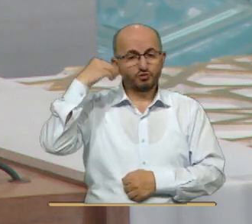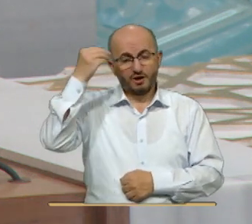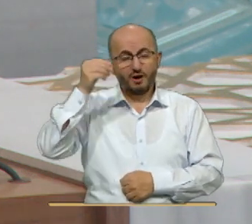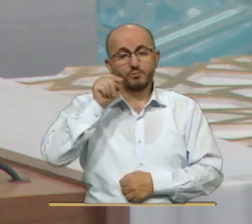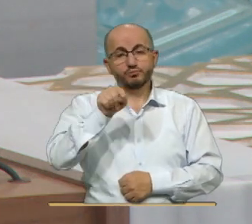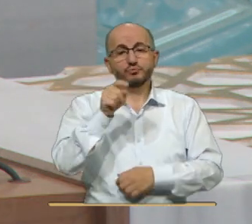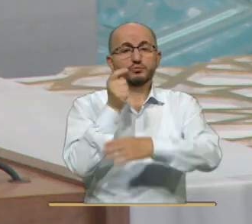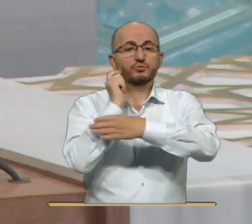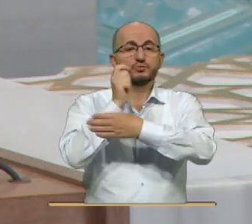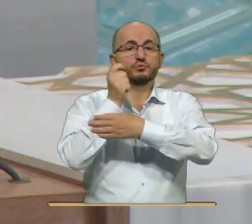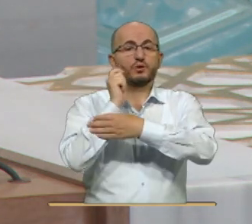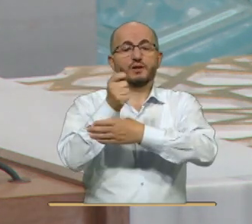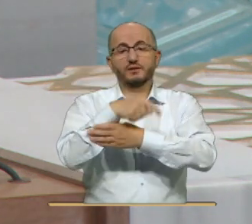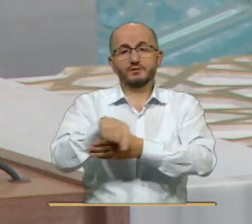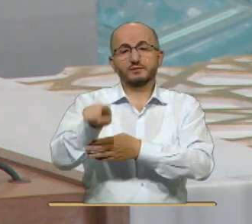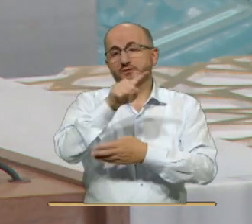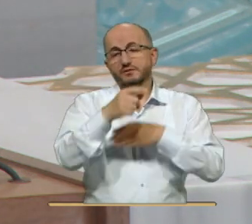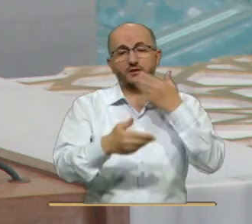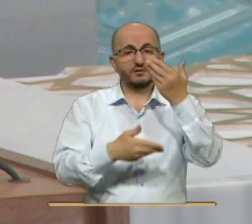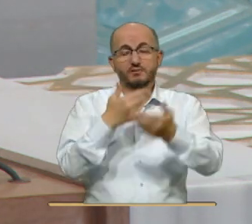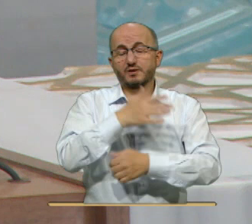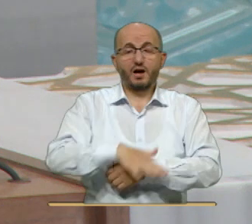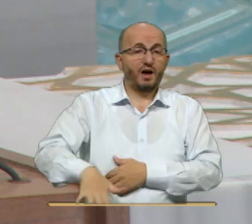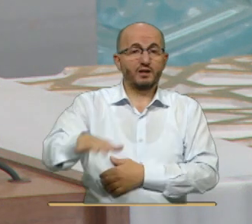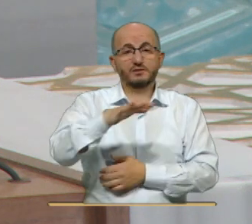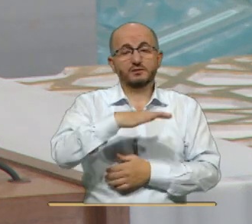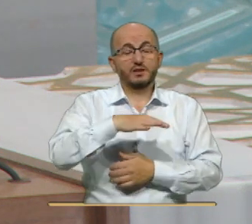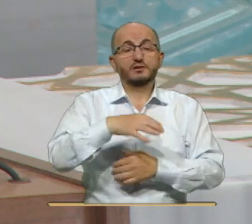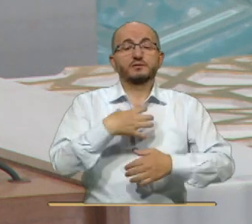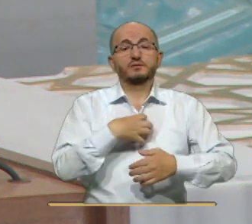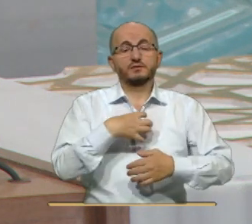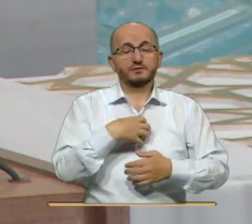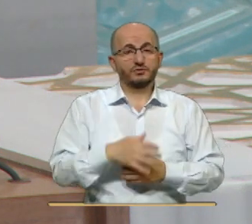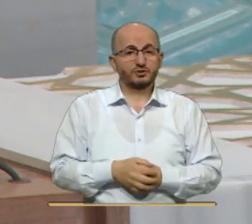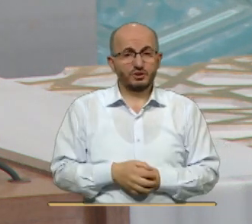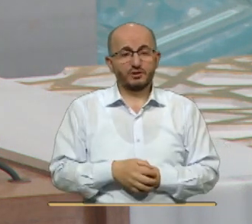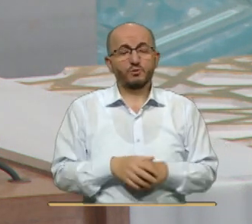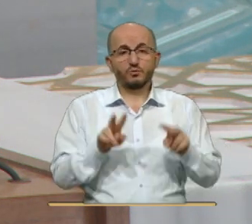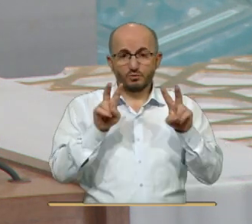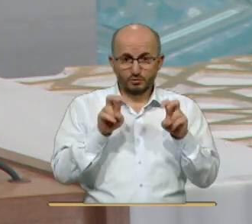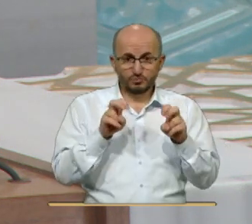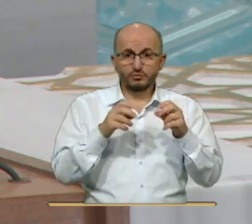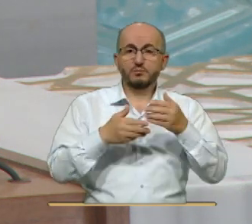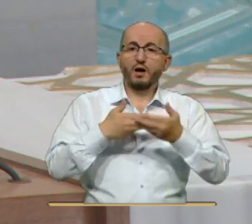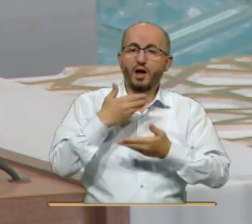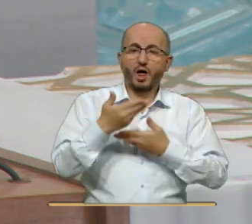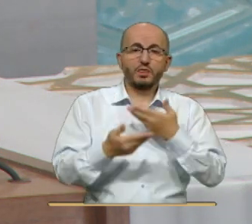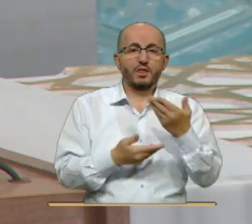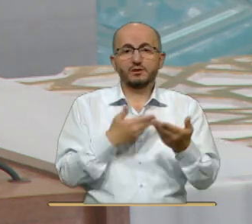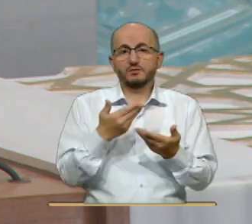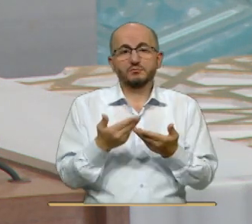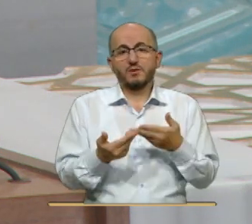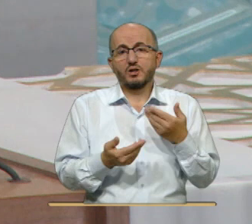bu kürsülerden sizlere hitap eden herkes, kendisince konuyu bir anlatma tarzı